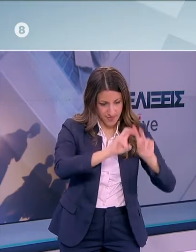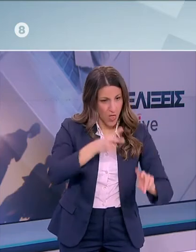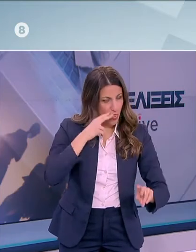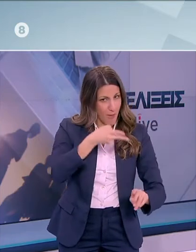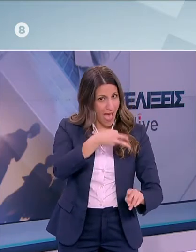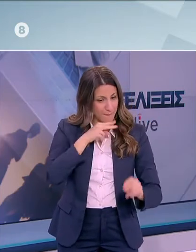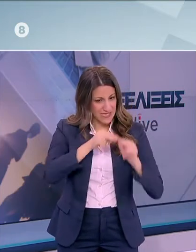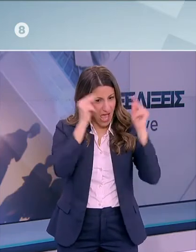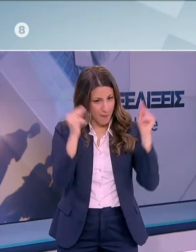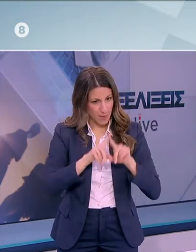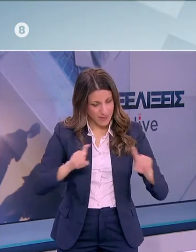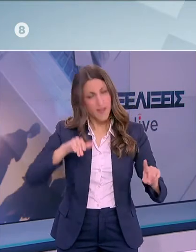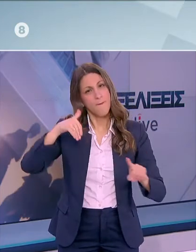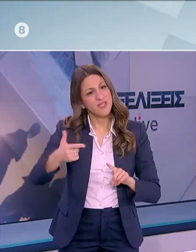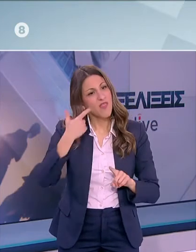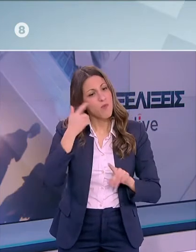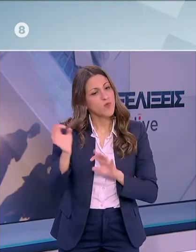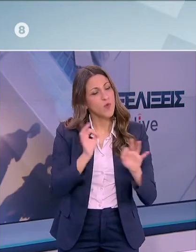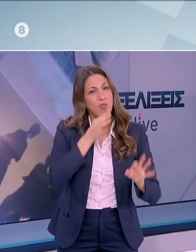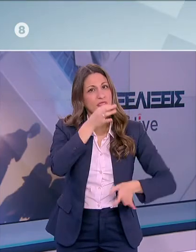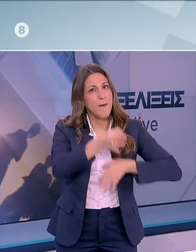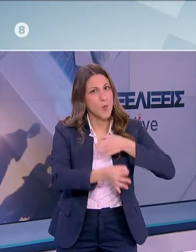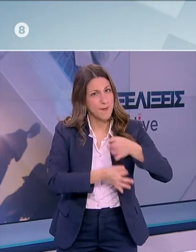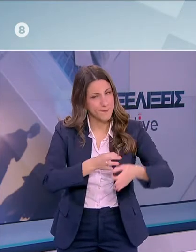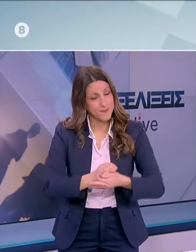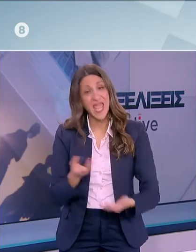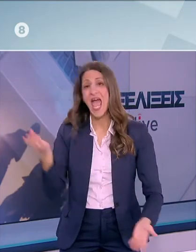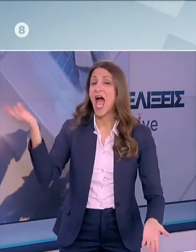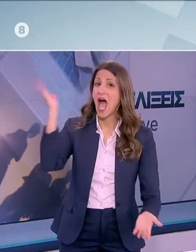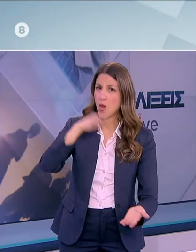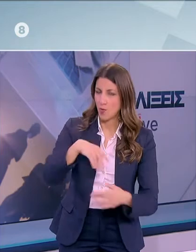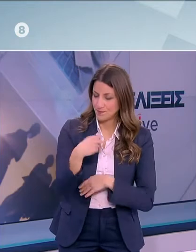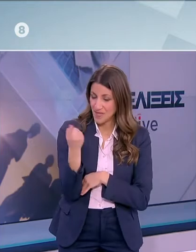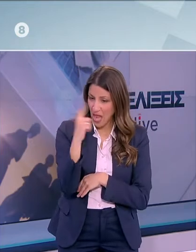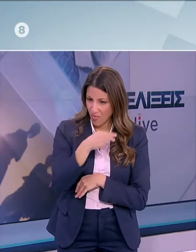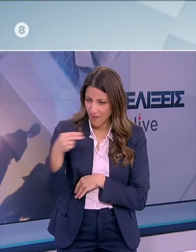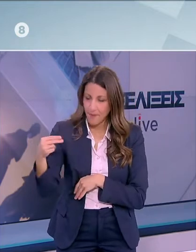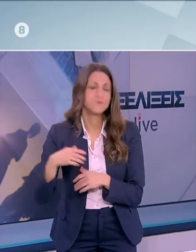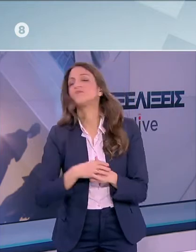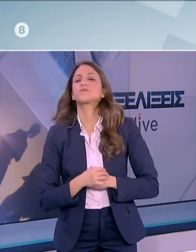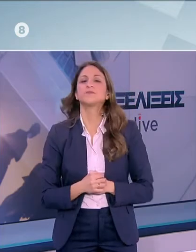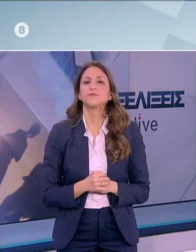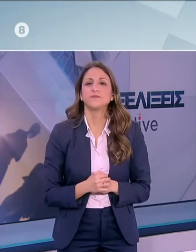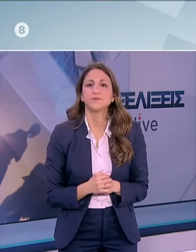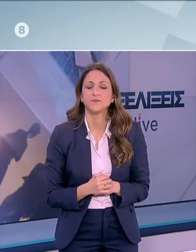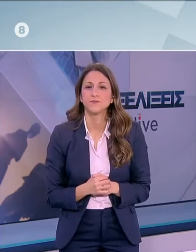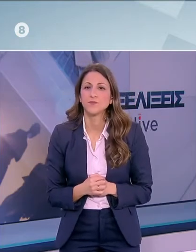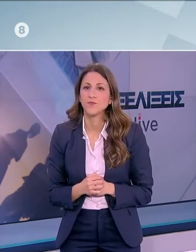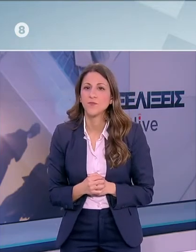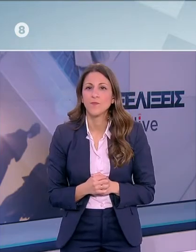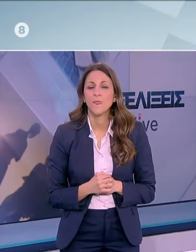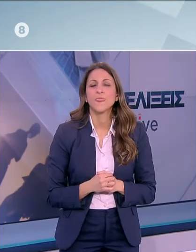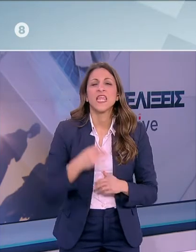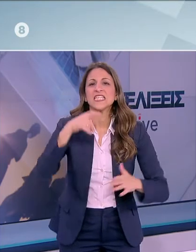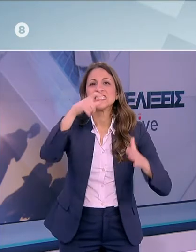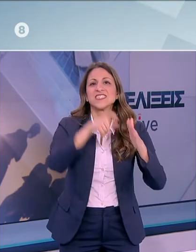θα ενημερωθούν για τα αποτελέσματά τους. Επίσης, σας γνωρίζω ότι έγινε μια απόπειρα να σπάσουν την καραντίνα από 2